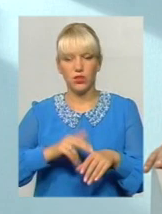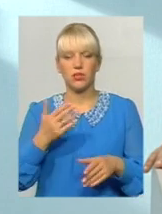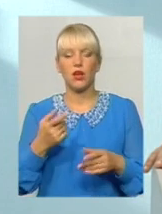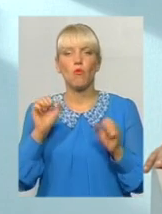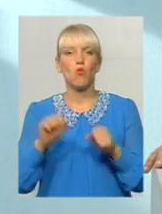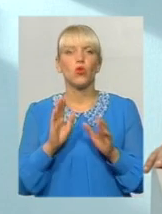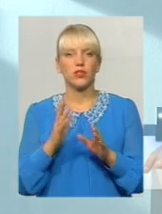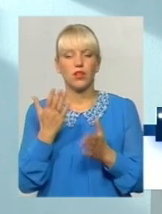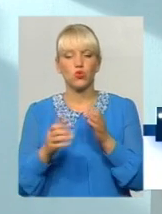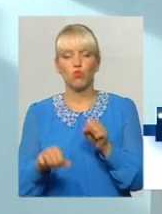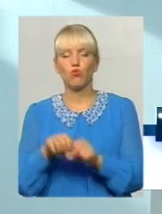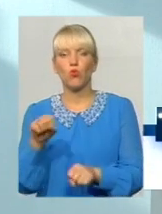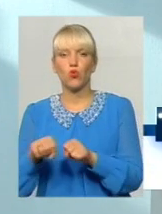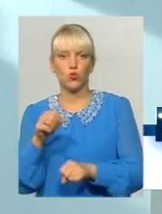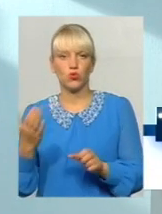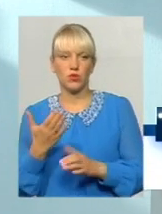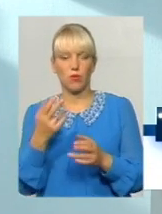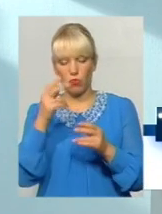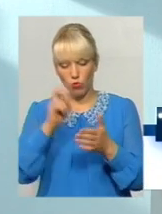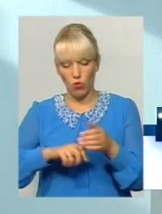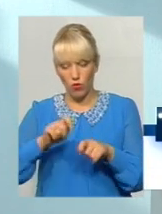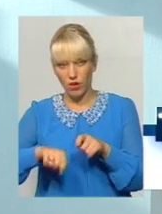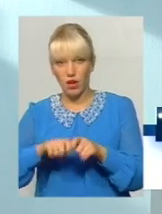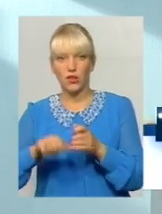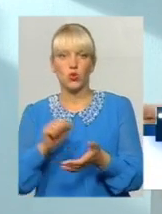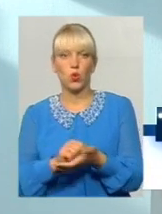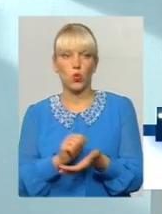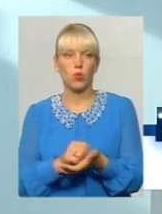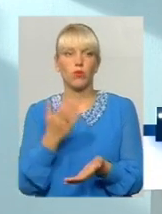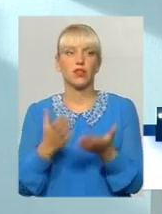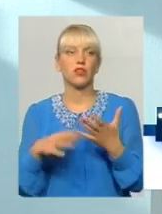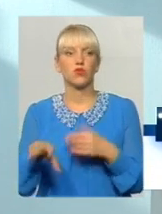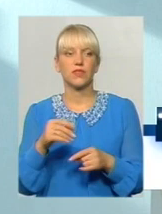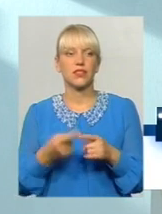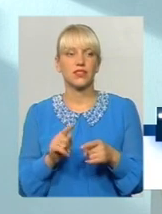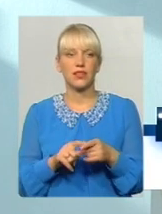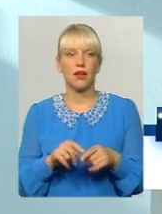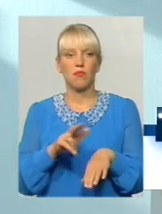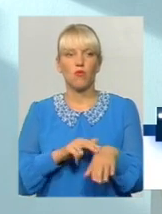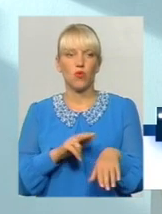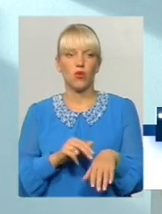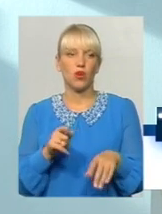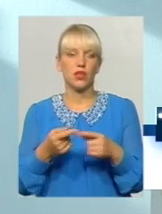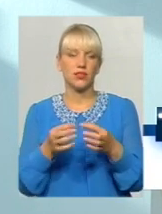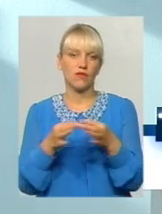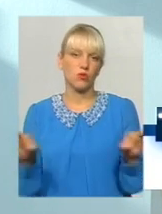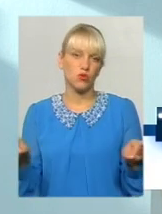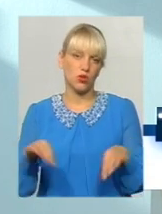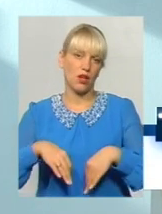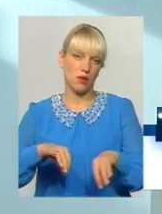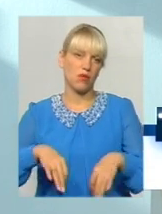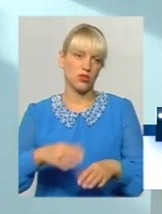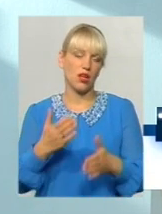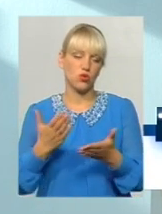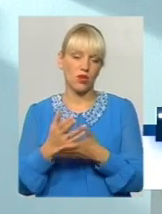порушив, перевіряються всі відповідні документи, і якщо все це, працівник поліції просто відпускає даний транспортний засіб, якщо є